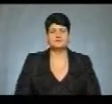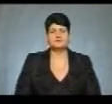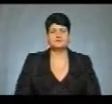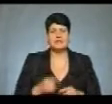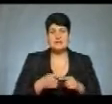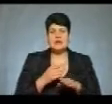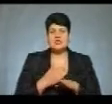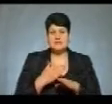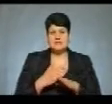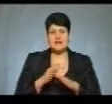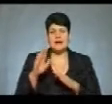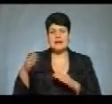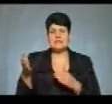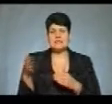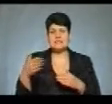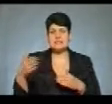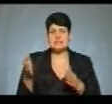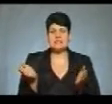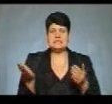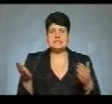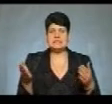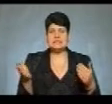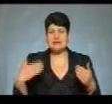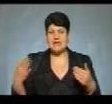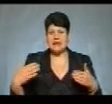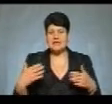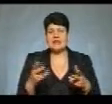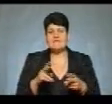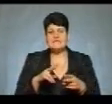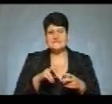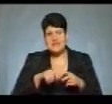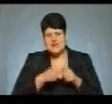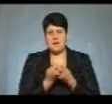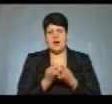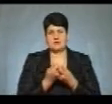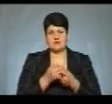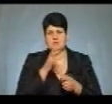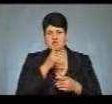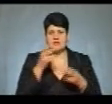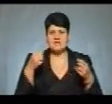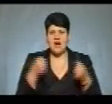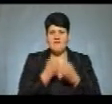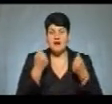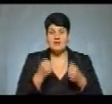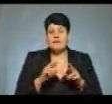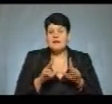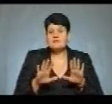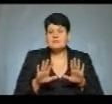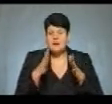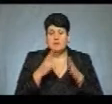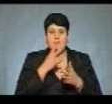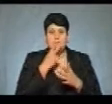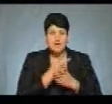Це частини бокового дзеркала автомобіля, яке відламалося від удару під час аварії. Як сталася дорожньо-транспортна пригода,